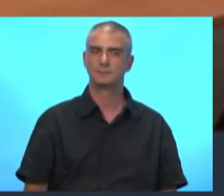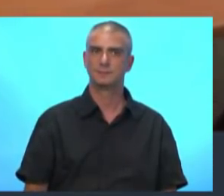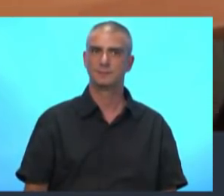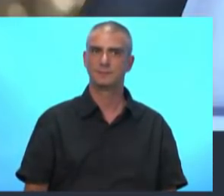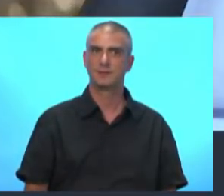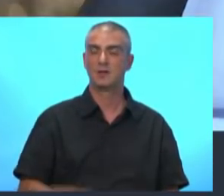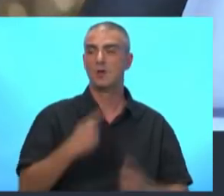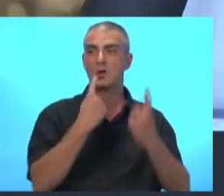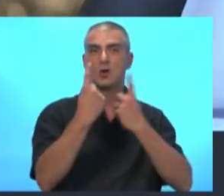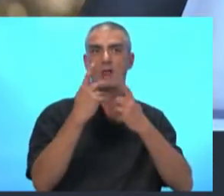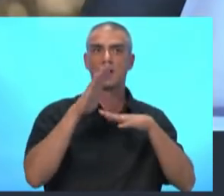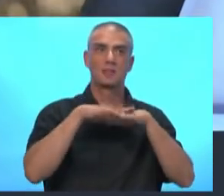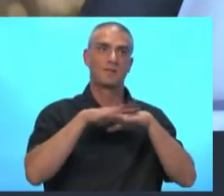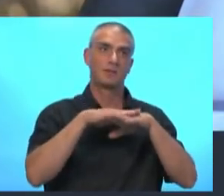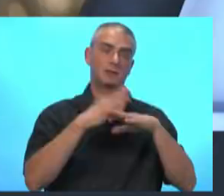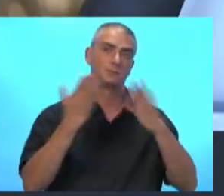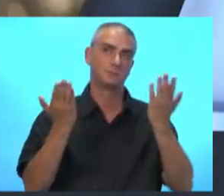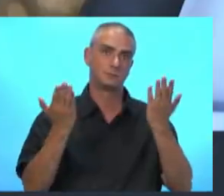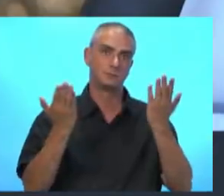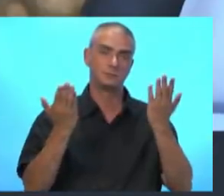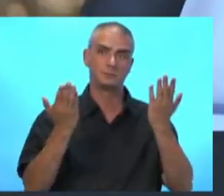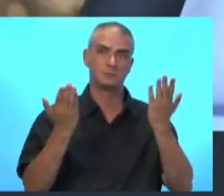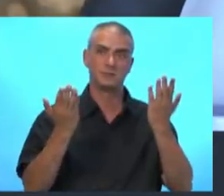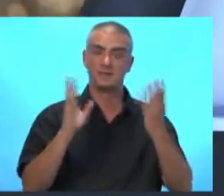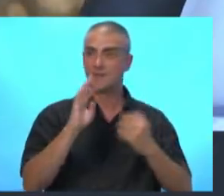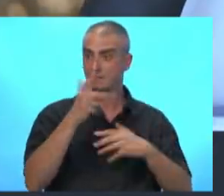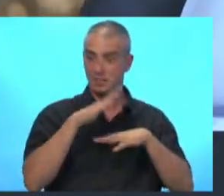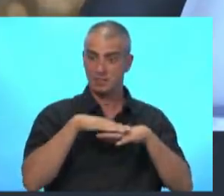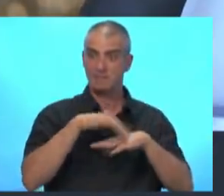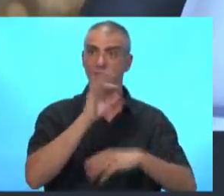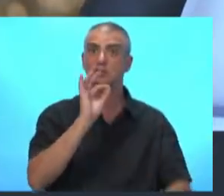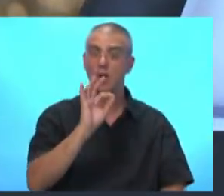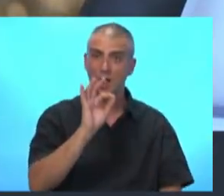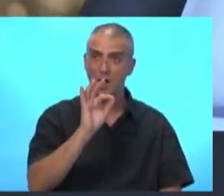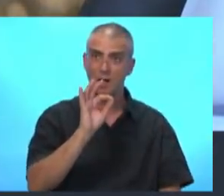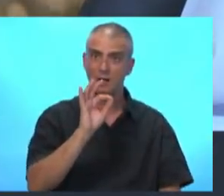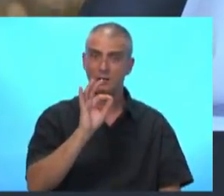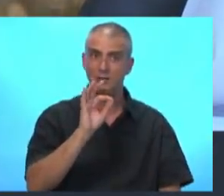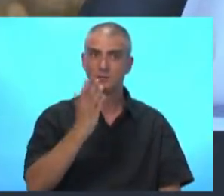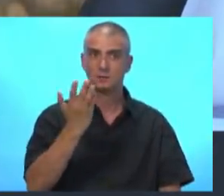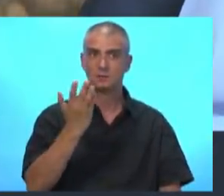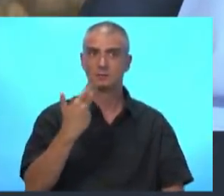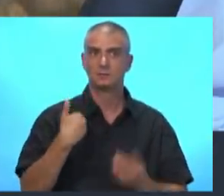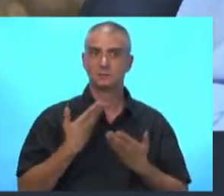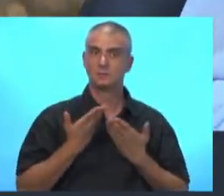כל אחד והתפקיד שלו בעולם, ואם התפקיד שלך הוא רגע